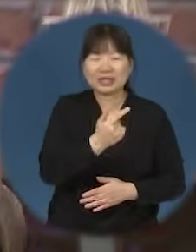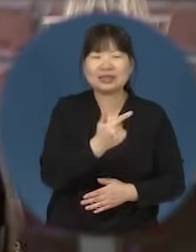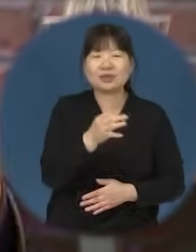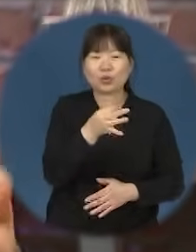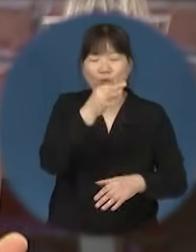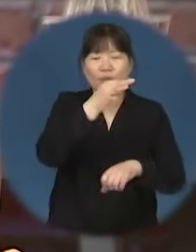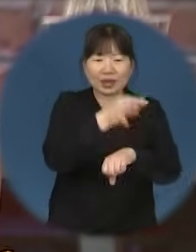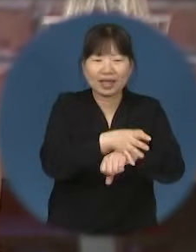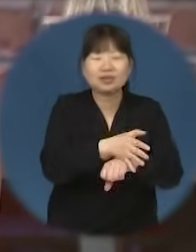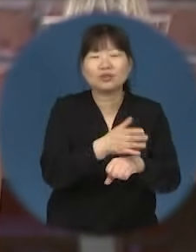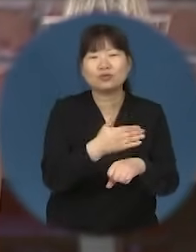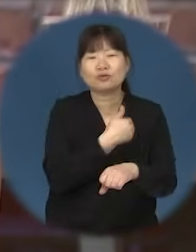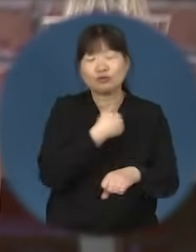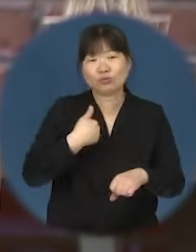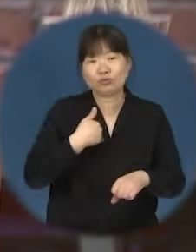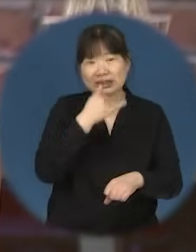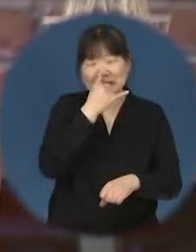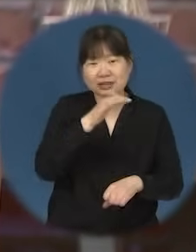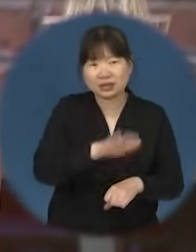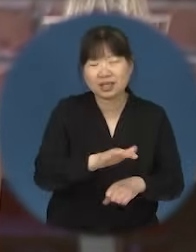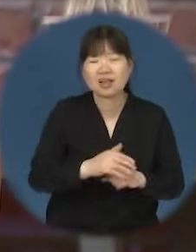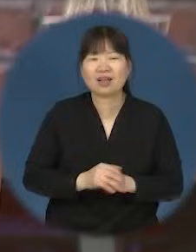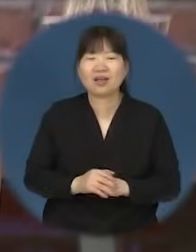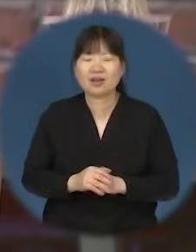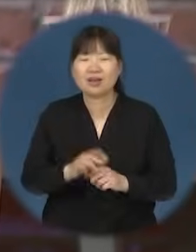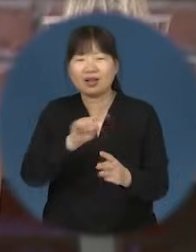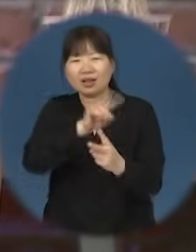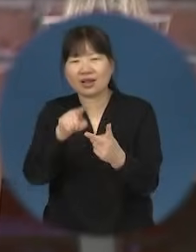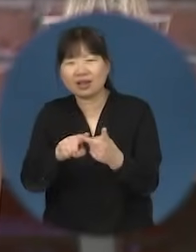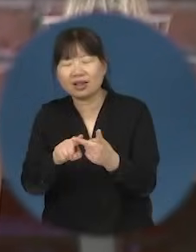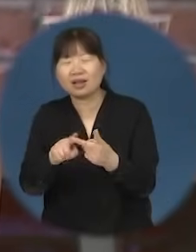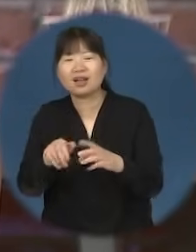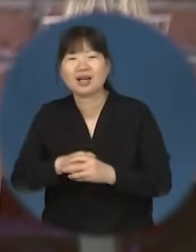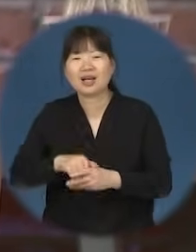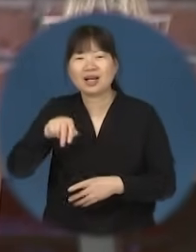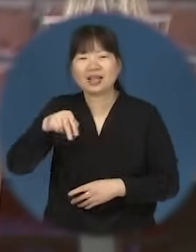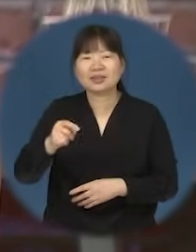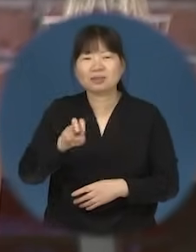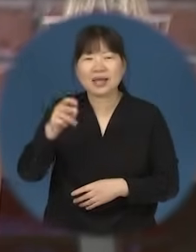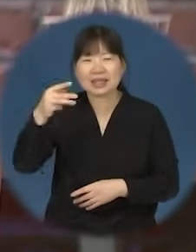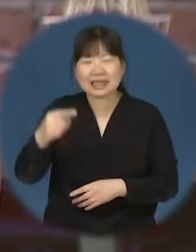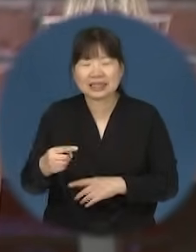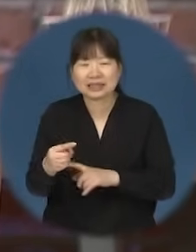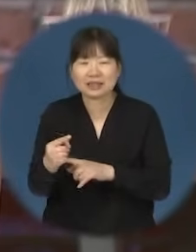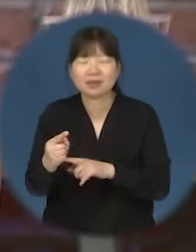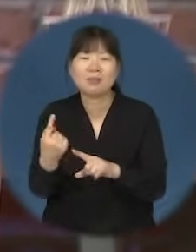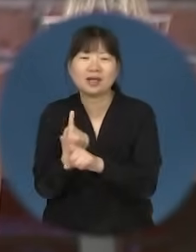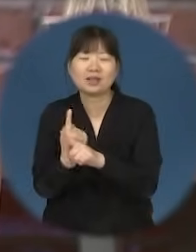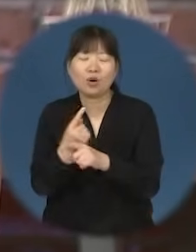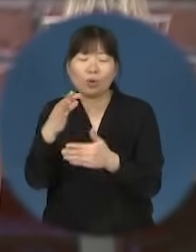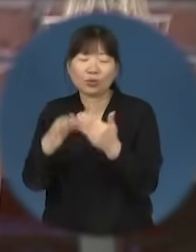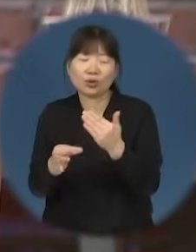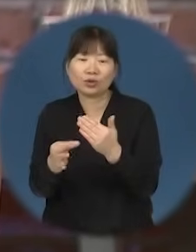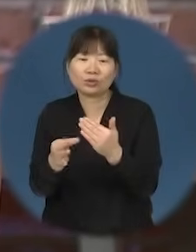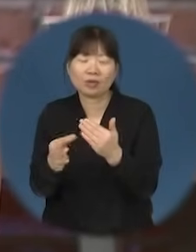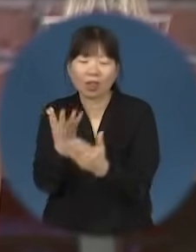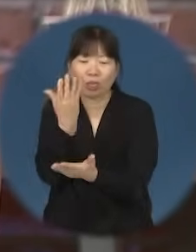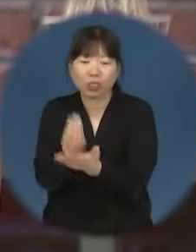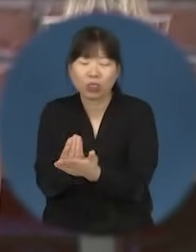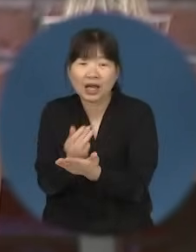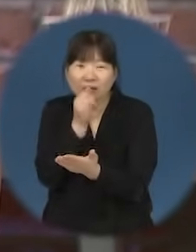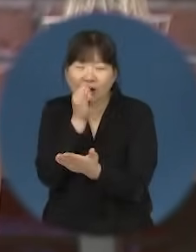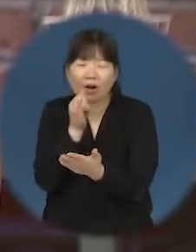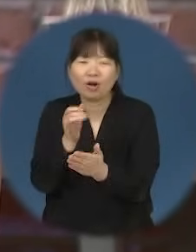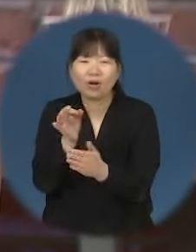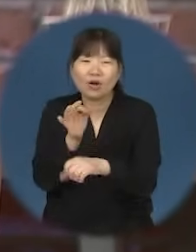결제 위주만 돼 있는데 이더리움에 가서는 이제 스마트폰이 된 거야. 거기다 프로그램만 올려놓으면 그게 뭐